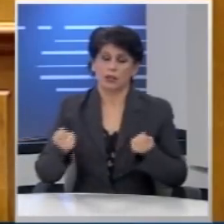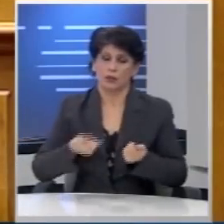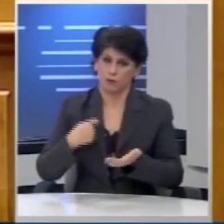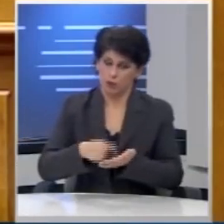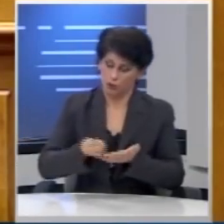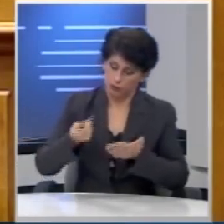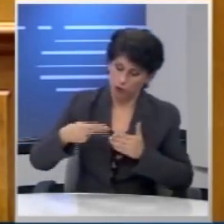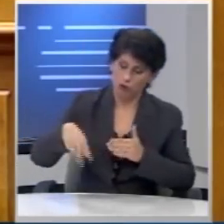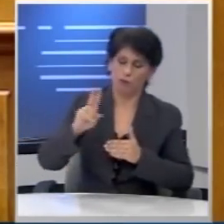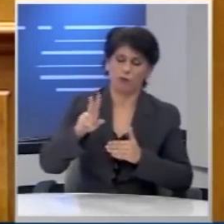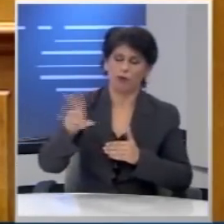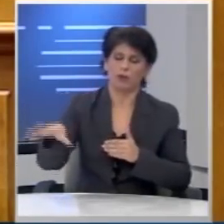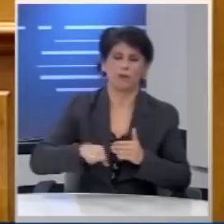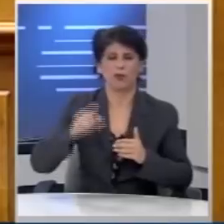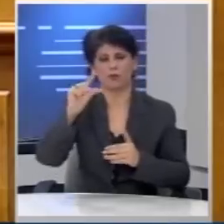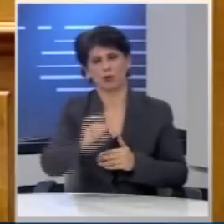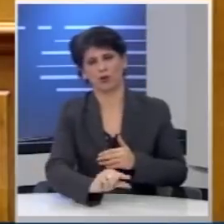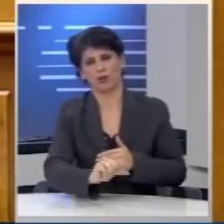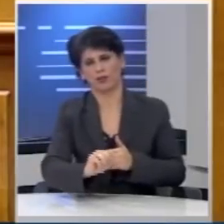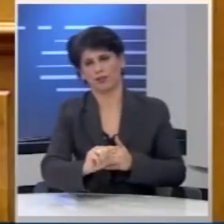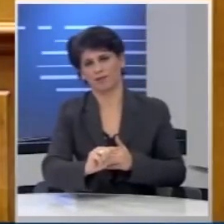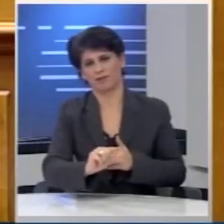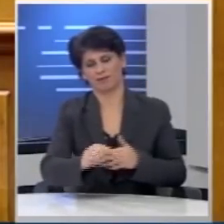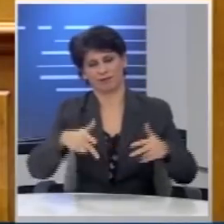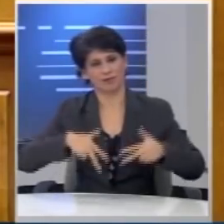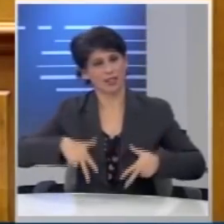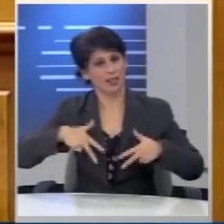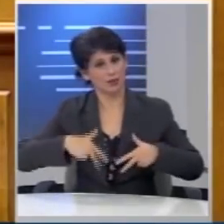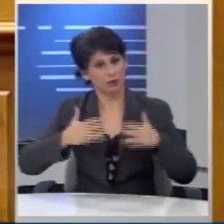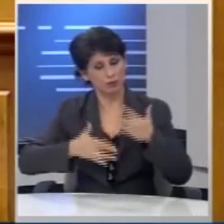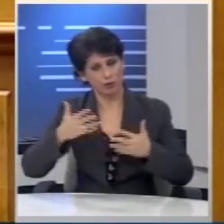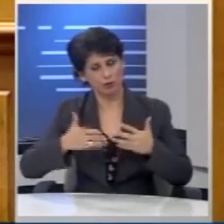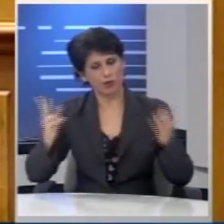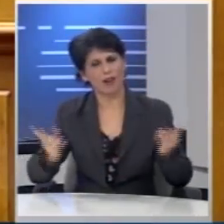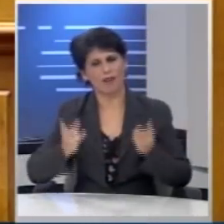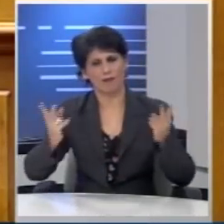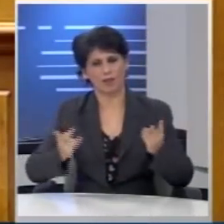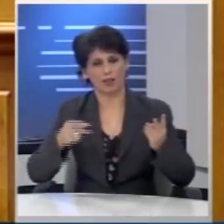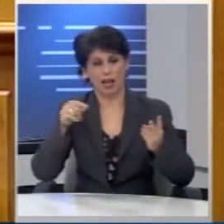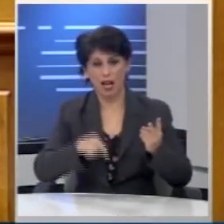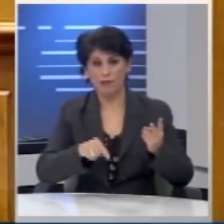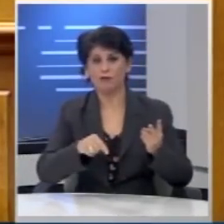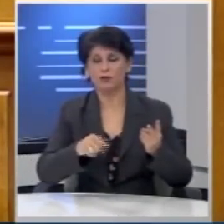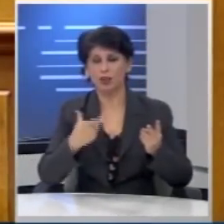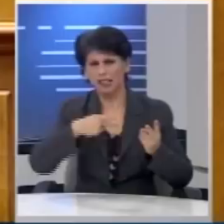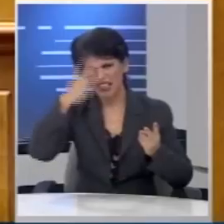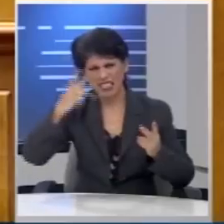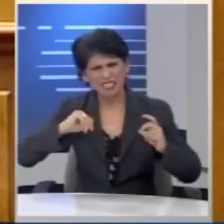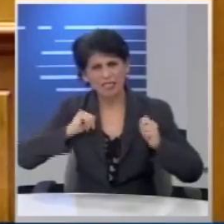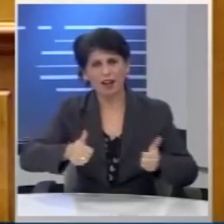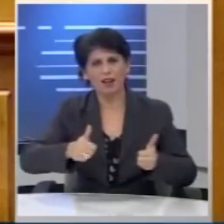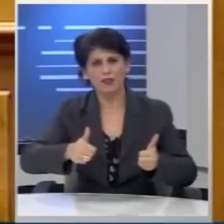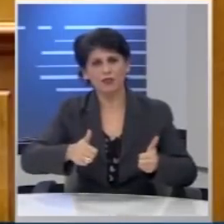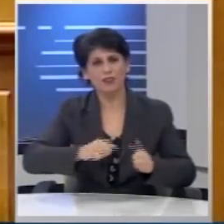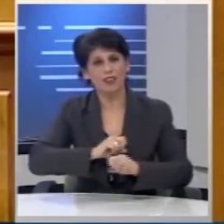πληρώνουν περισσότερα και παίρνουν λιγότερα, ενώ ο κρατικός προϋπολογισμός ελαφραίνει. Και αυτό έχετε το θράσος